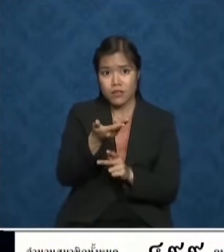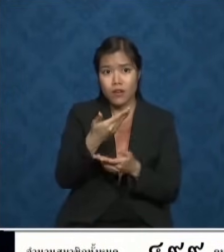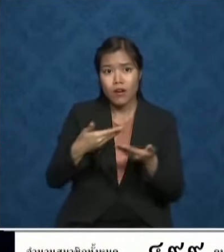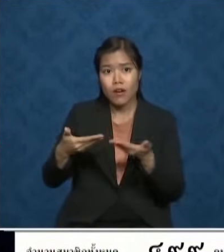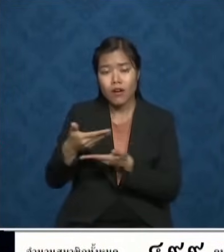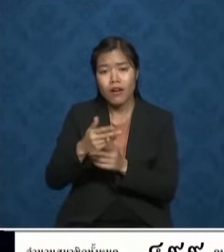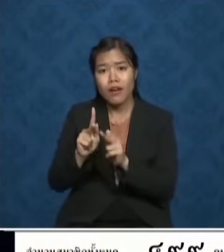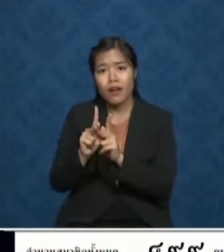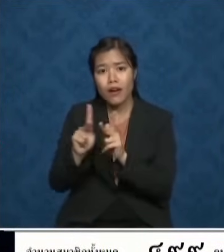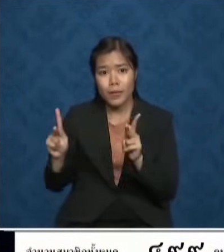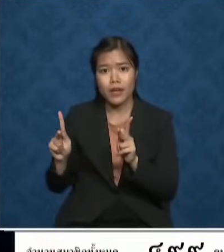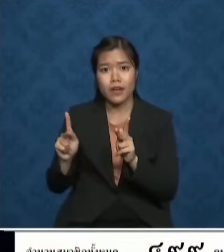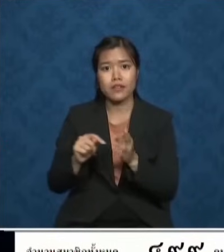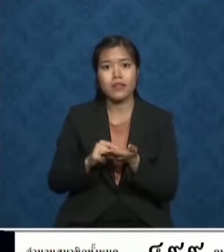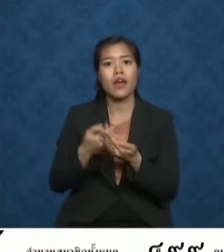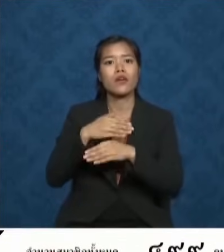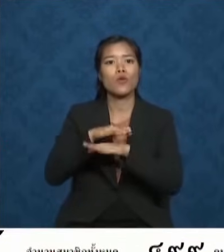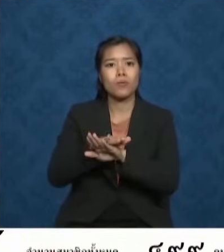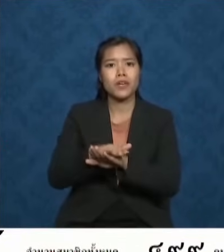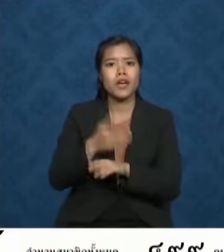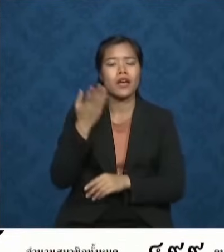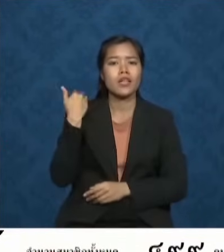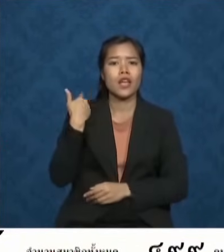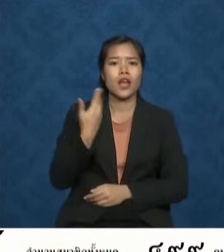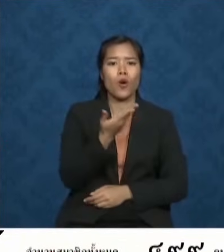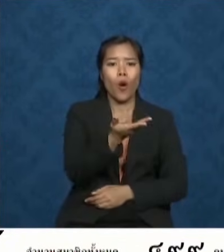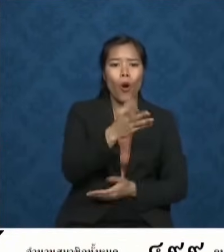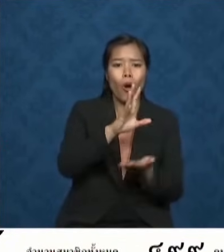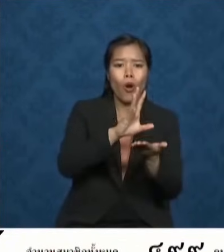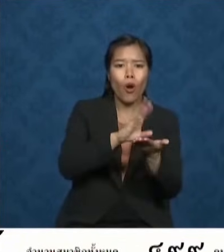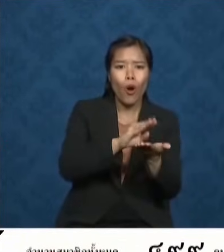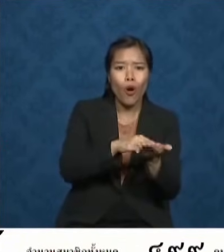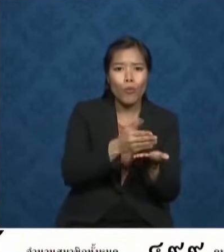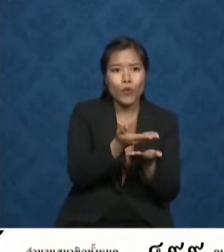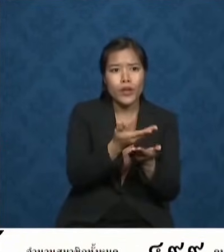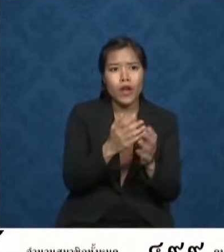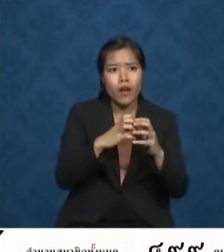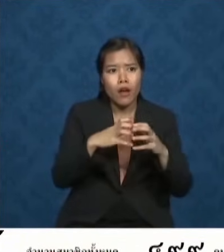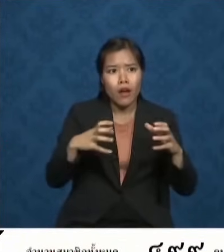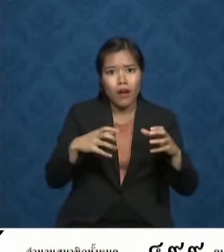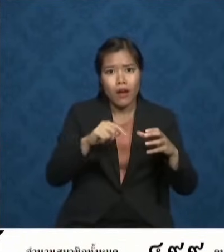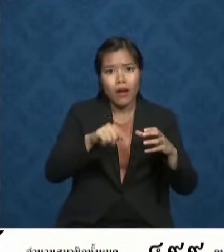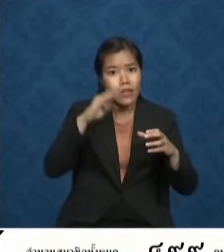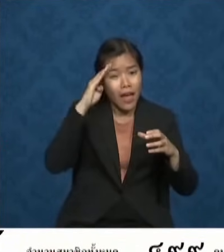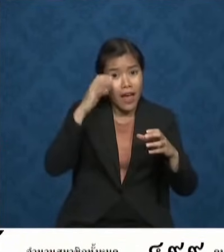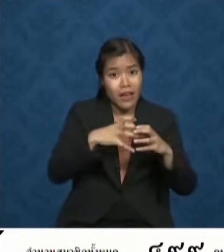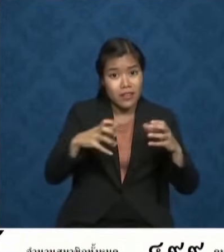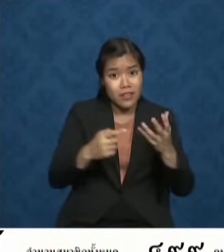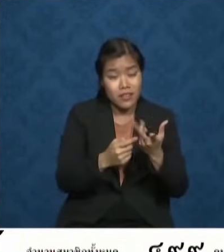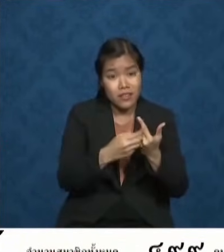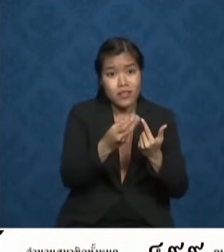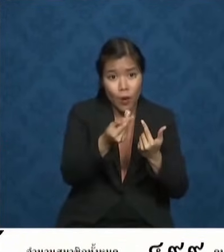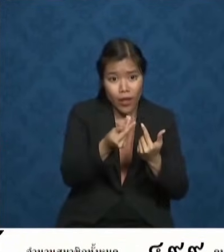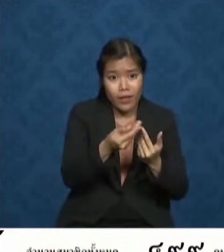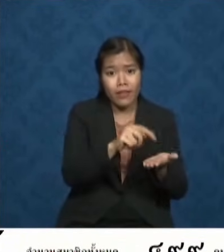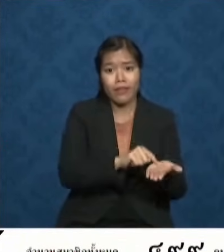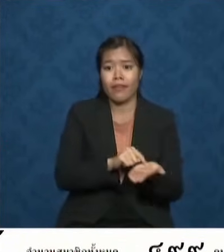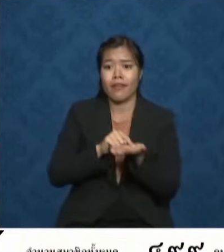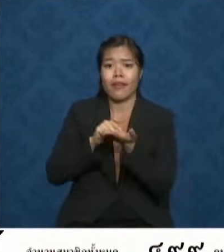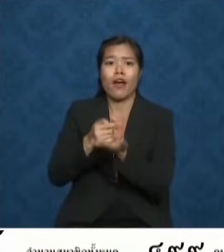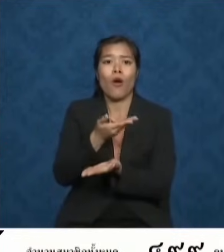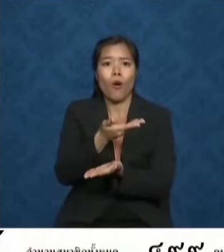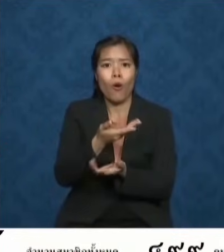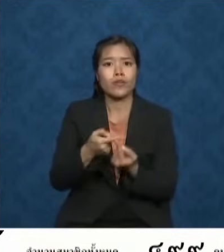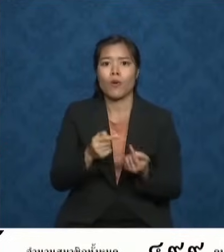มาธิการบ้างเพราะที่ผ่านมานี้เมื่อขอข้อมูลเกี่ยวกับกำลังพลมักจะไม่ค่อยได้รับความร่วมมือสักเท่าไหร่ครับจะให้เป็นภาพกว้างๆให้เป็นเร